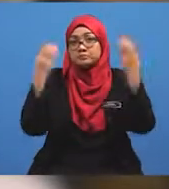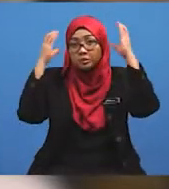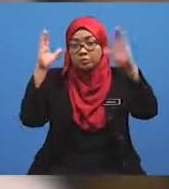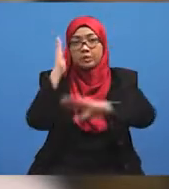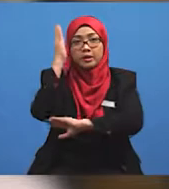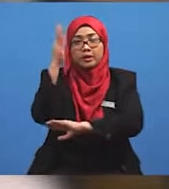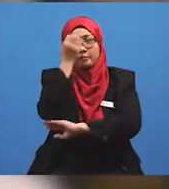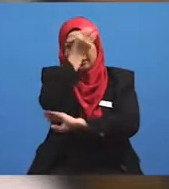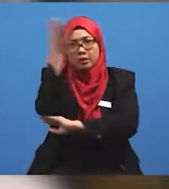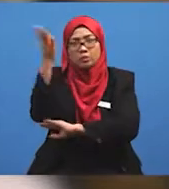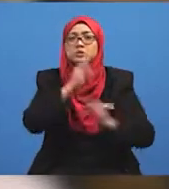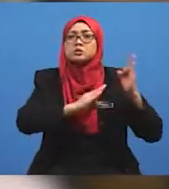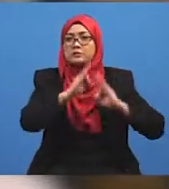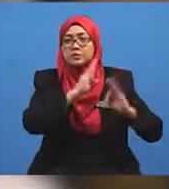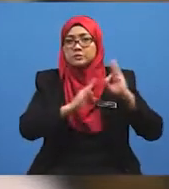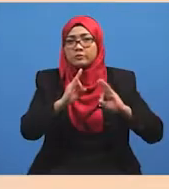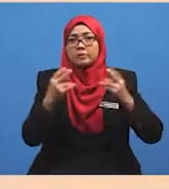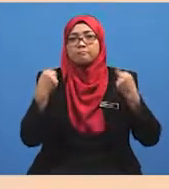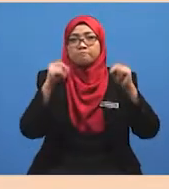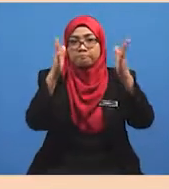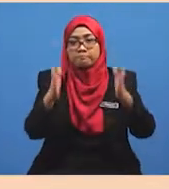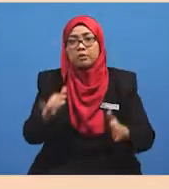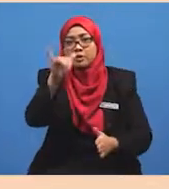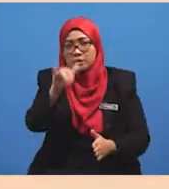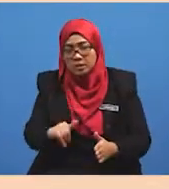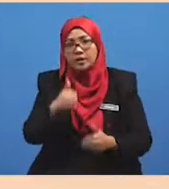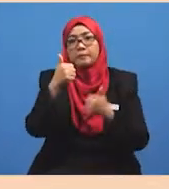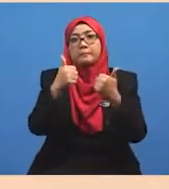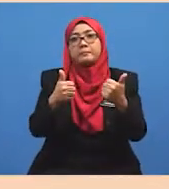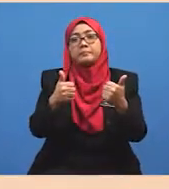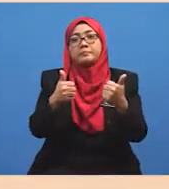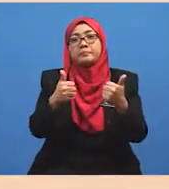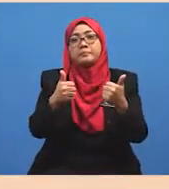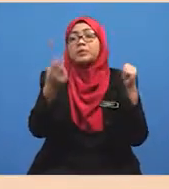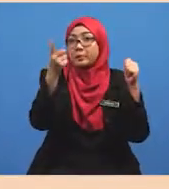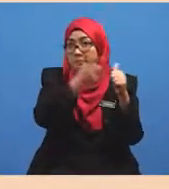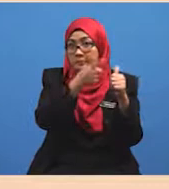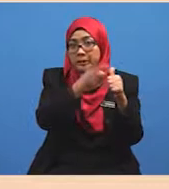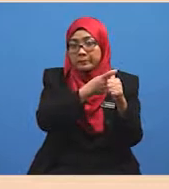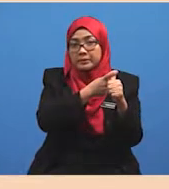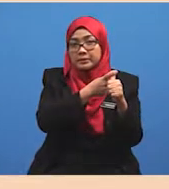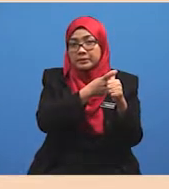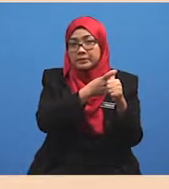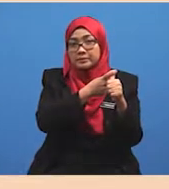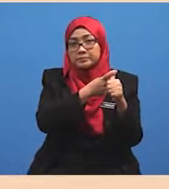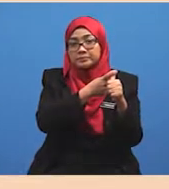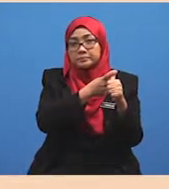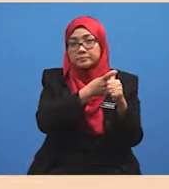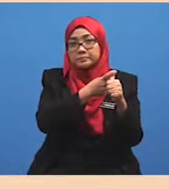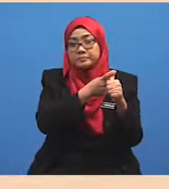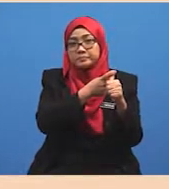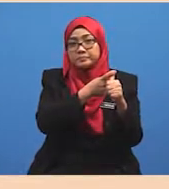pribadi Usahawan kecuali sifat pribadi pertama Usahawan